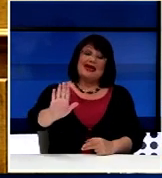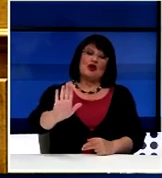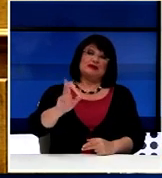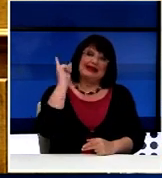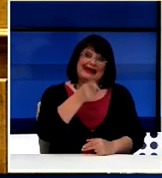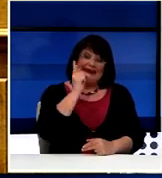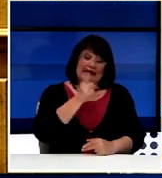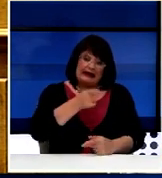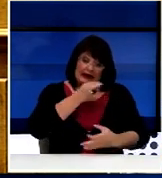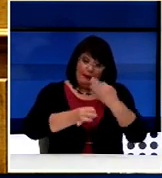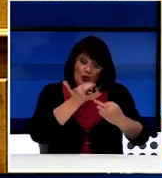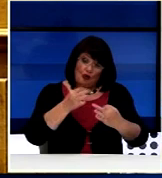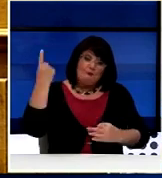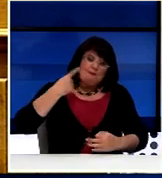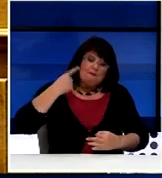κριτική μου.